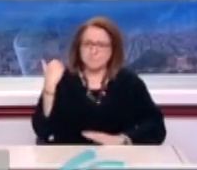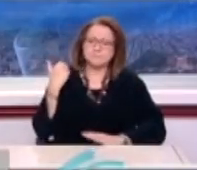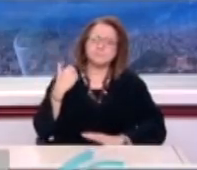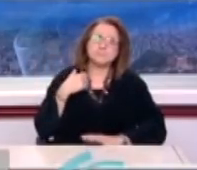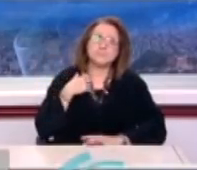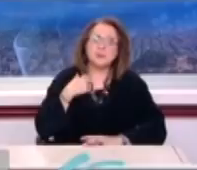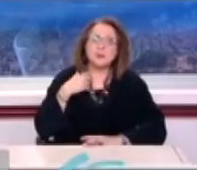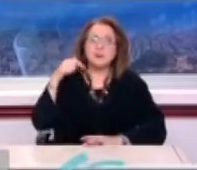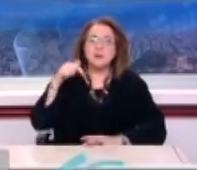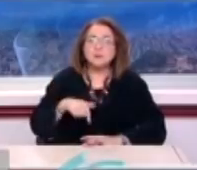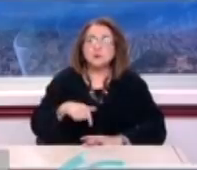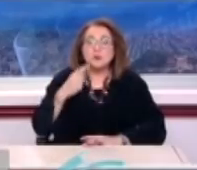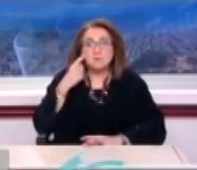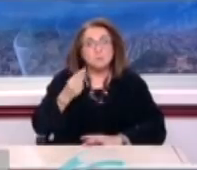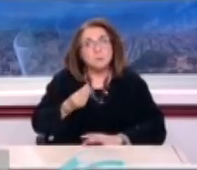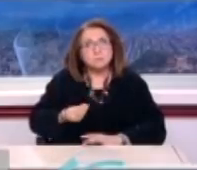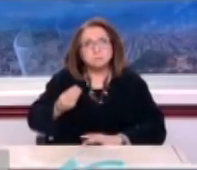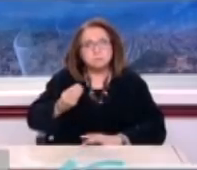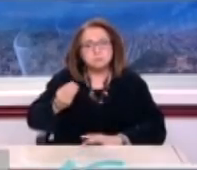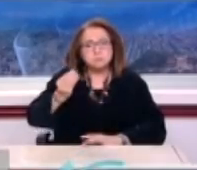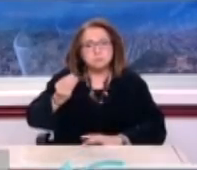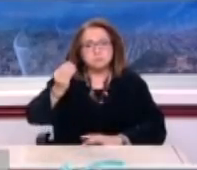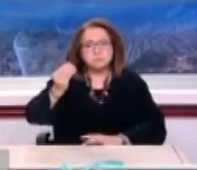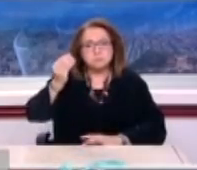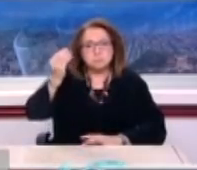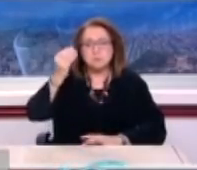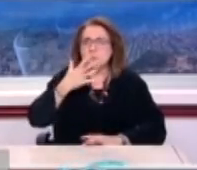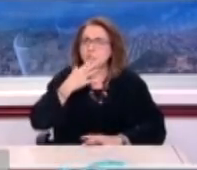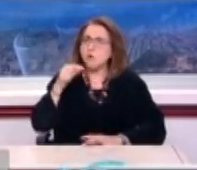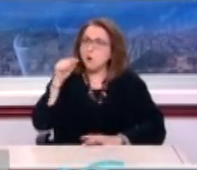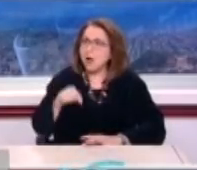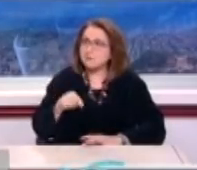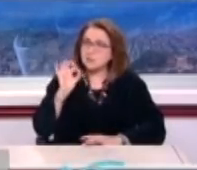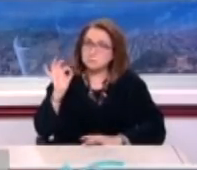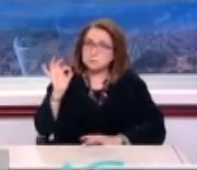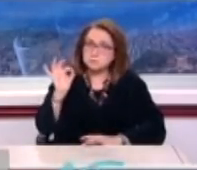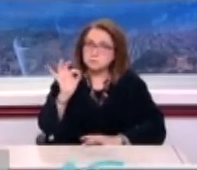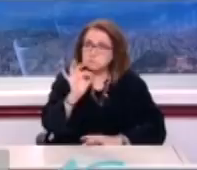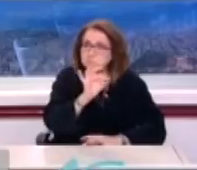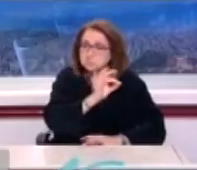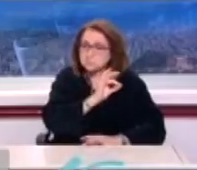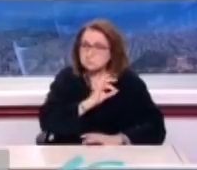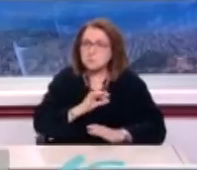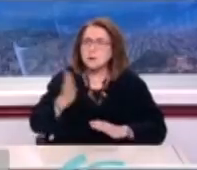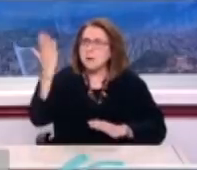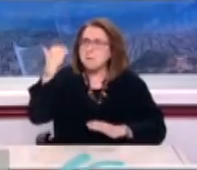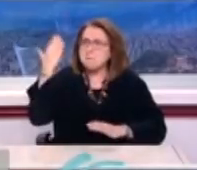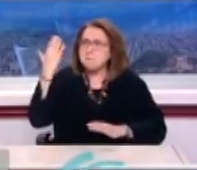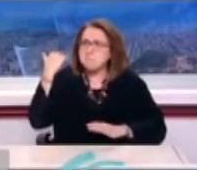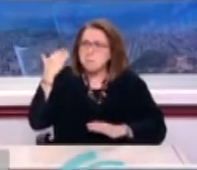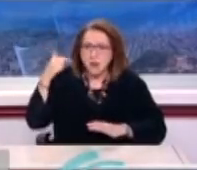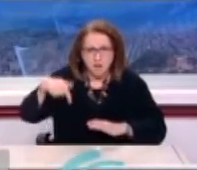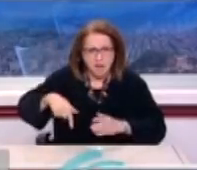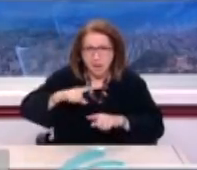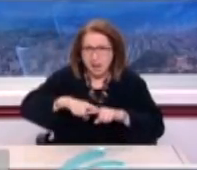εισαγωγές της ίδιας της νόσου από το νέο ιό σε μη επηρεαζόμενες περιοχές, όπως η περιοχή της